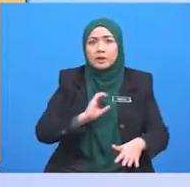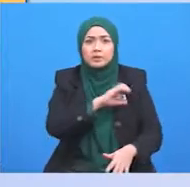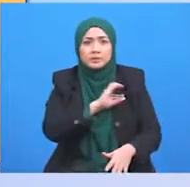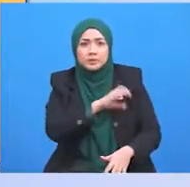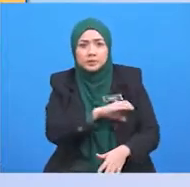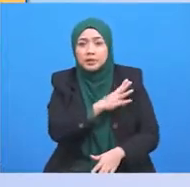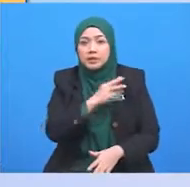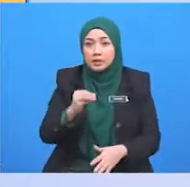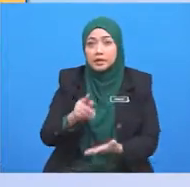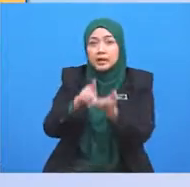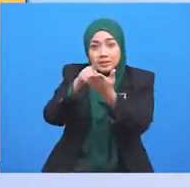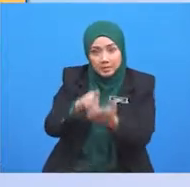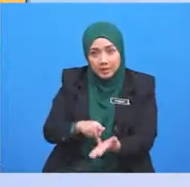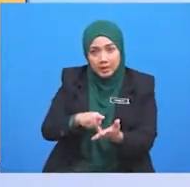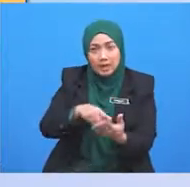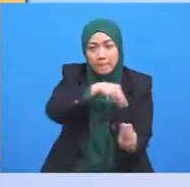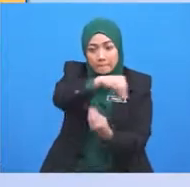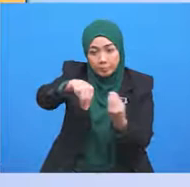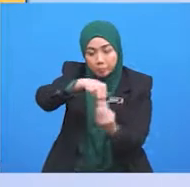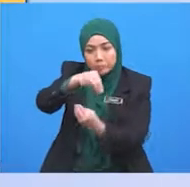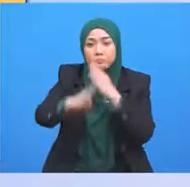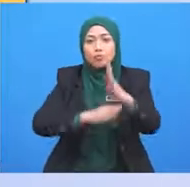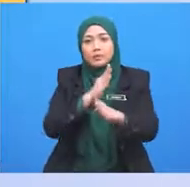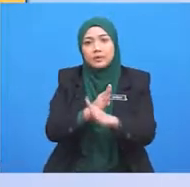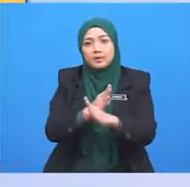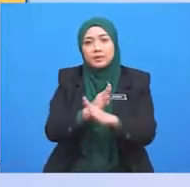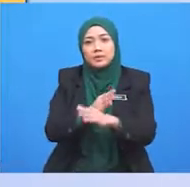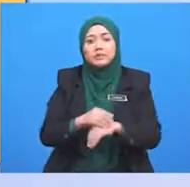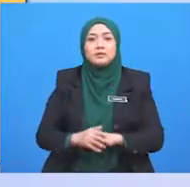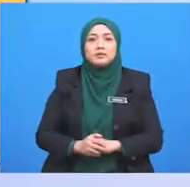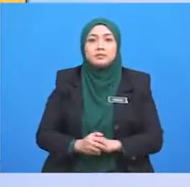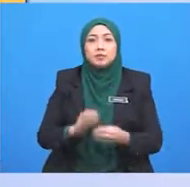putaran dan kesan putaran bumi. Ketiga,